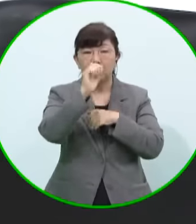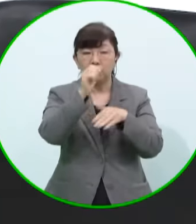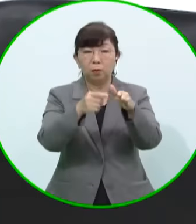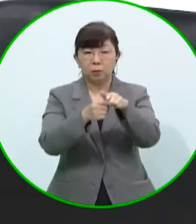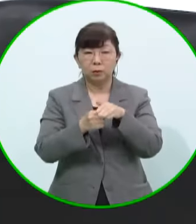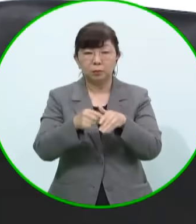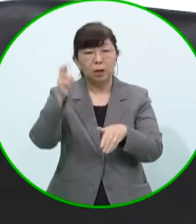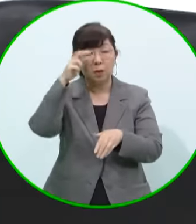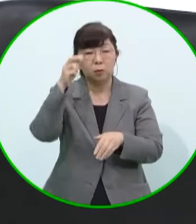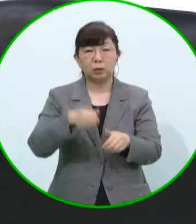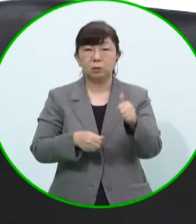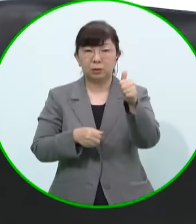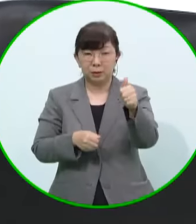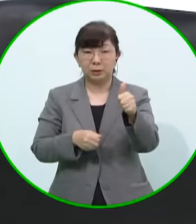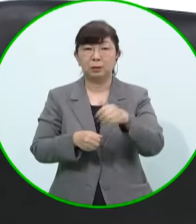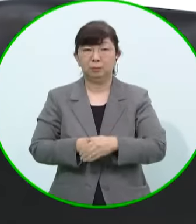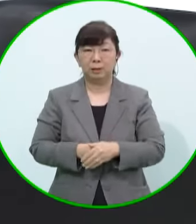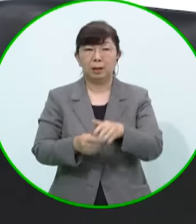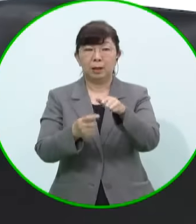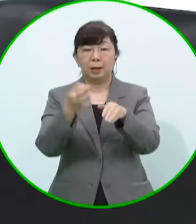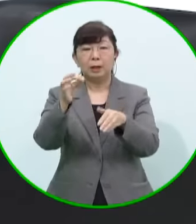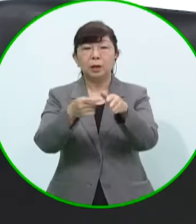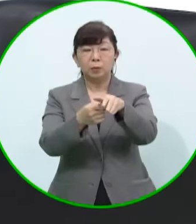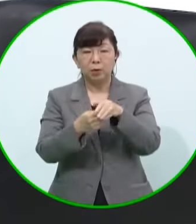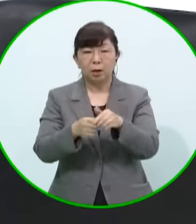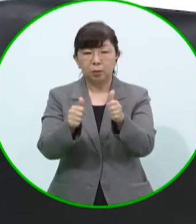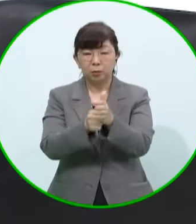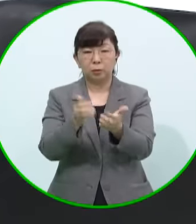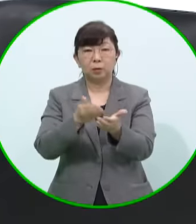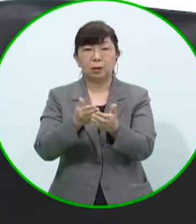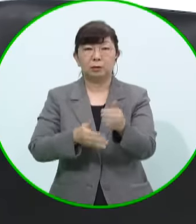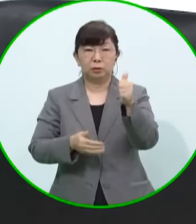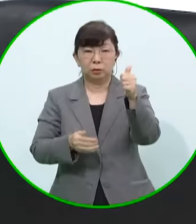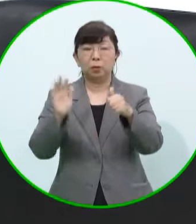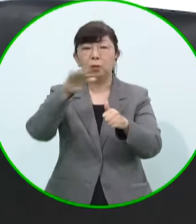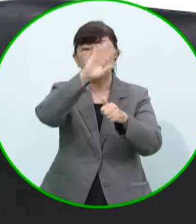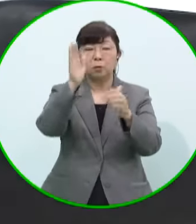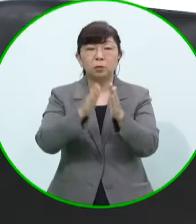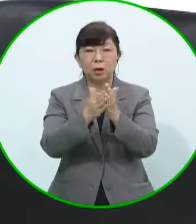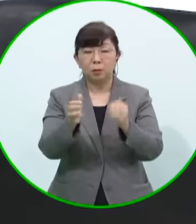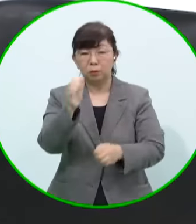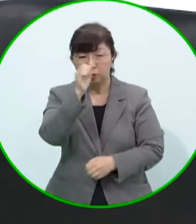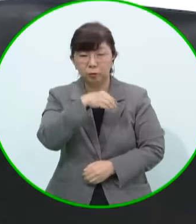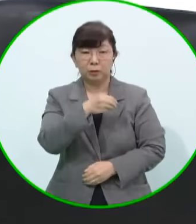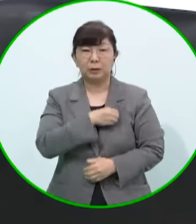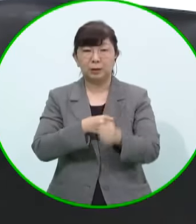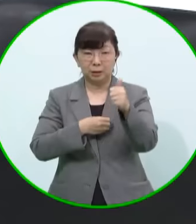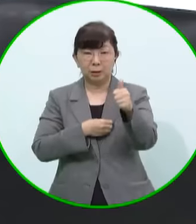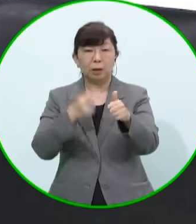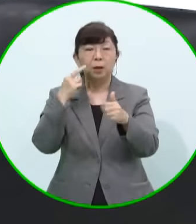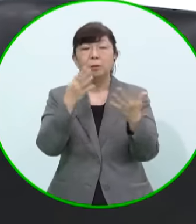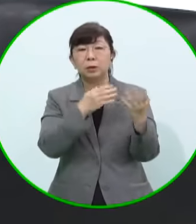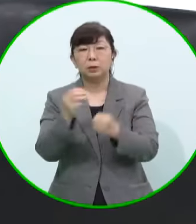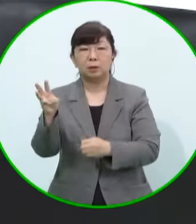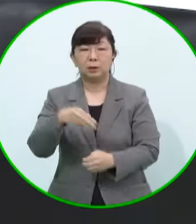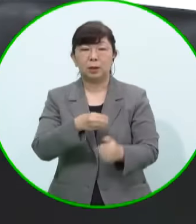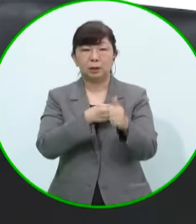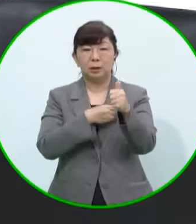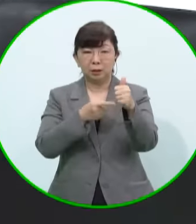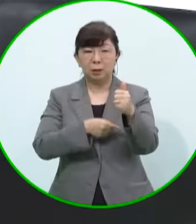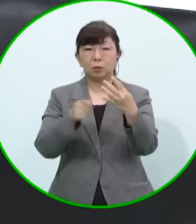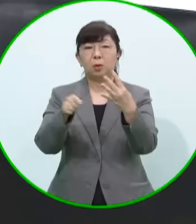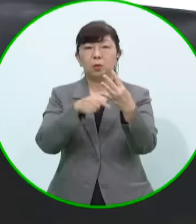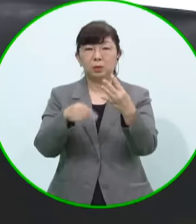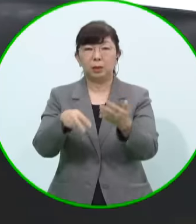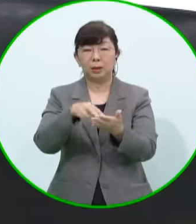博文大阪不知事金村流奈副幹事長空本正紀衆院議員松沢茂文参院議員